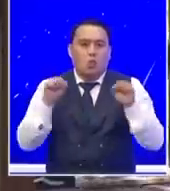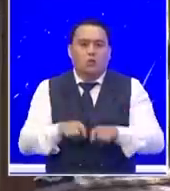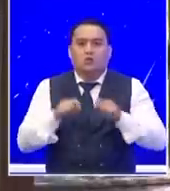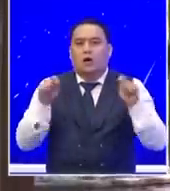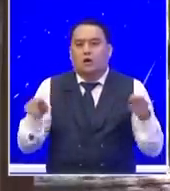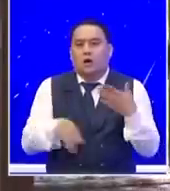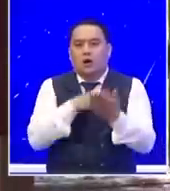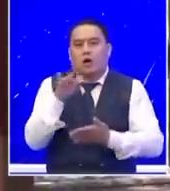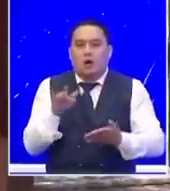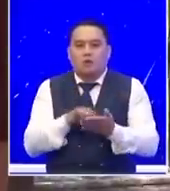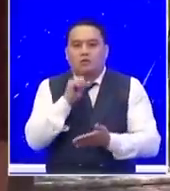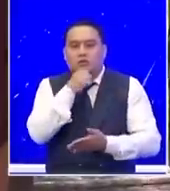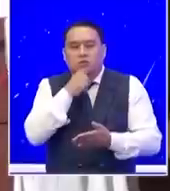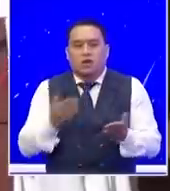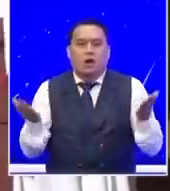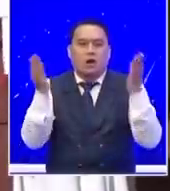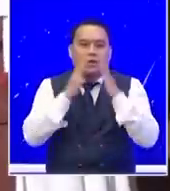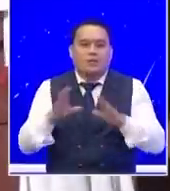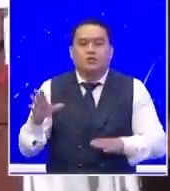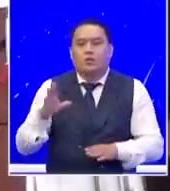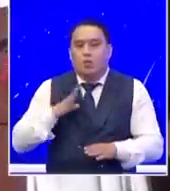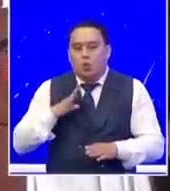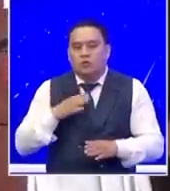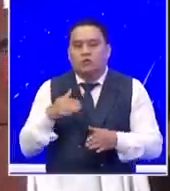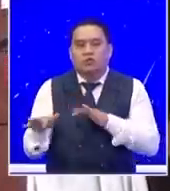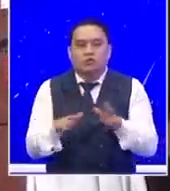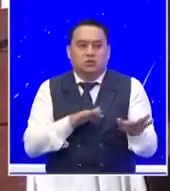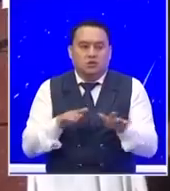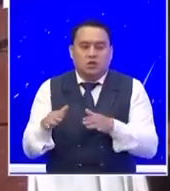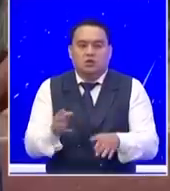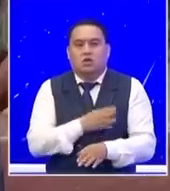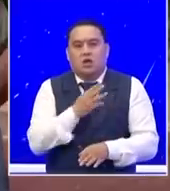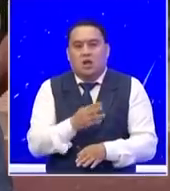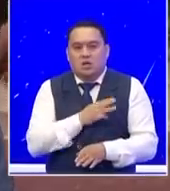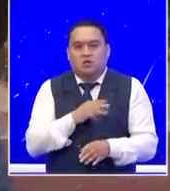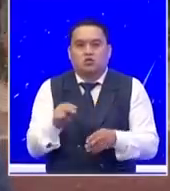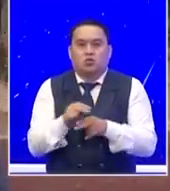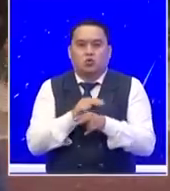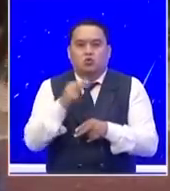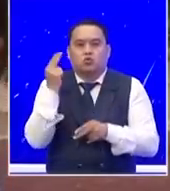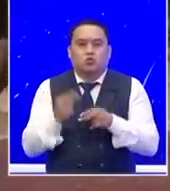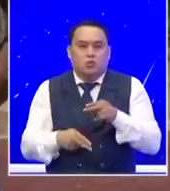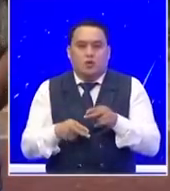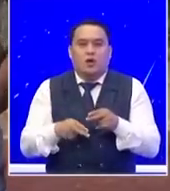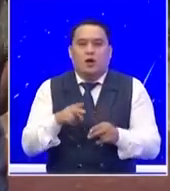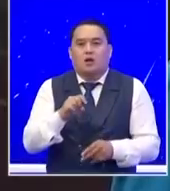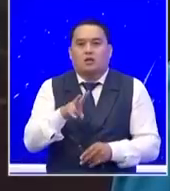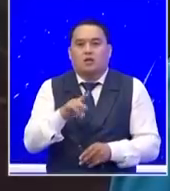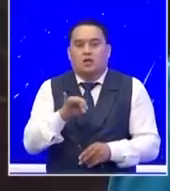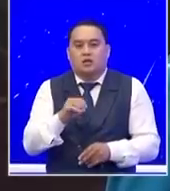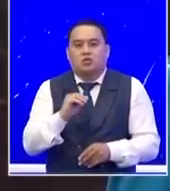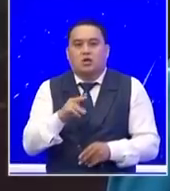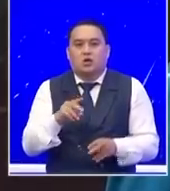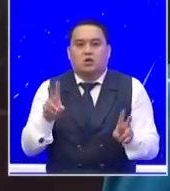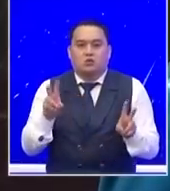салтанатына қала ақсақалдары келіп, ақ батасын берді. Игілікті іс жасағандарға тілегін жаудырды. Жөндеу жұмыстарын жергілікті Хан Тенгри